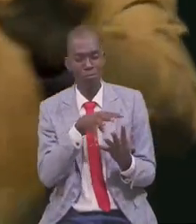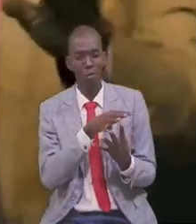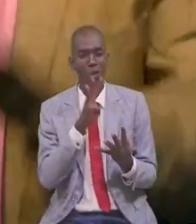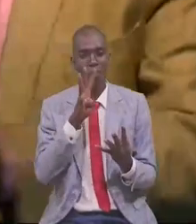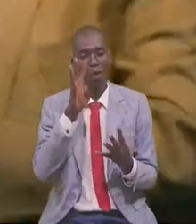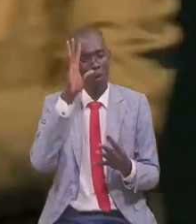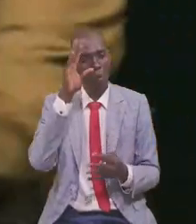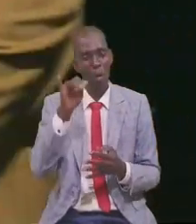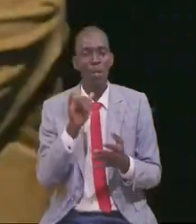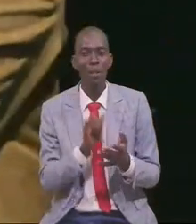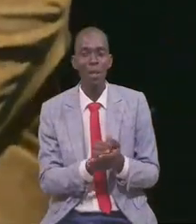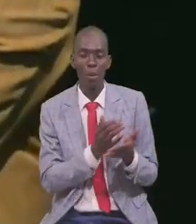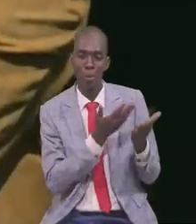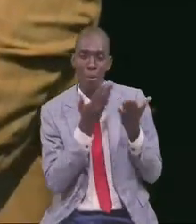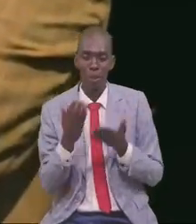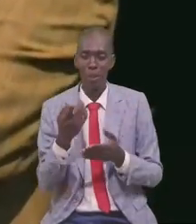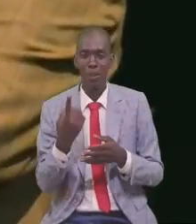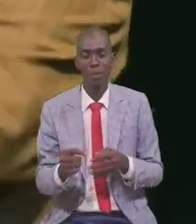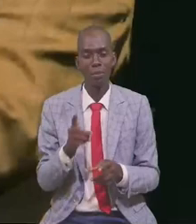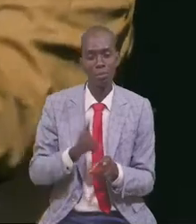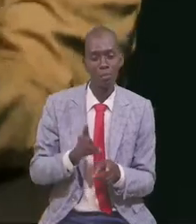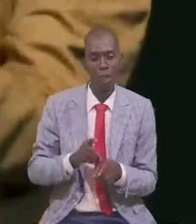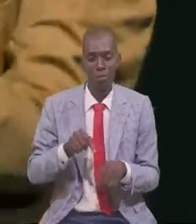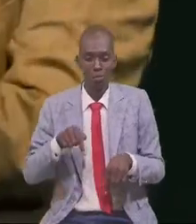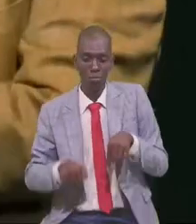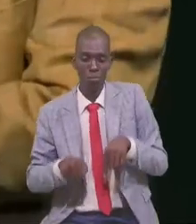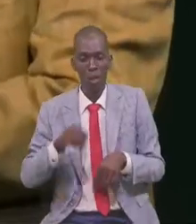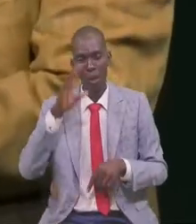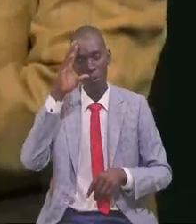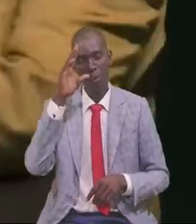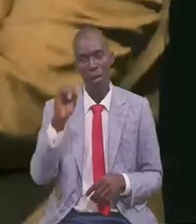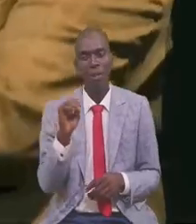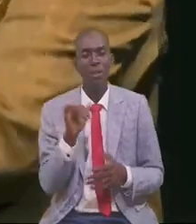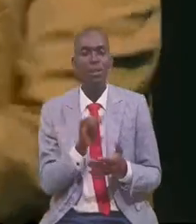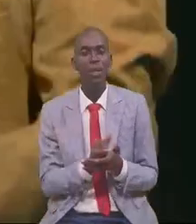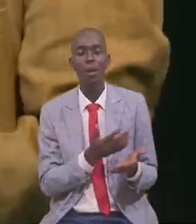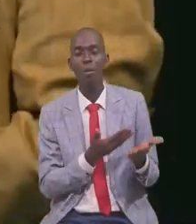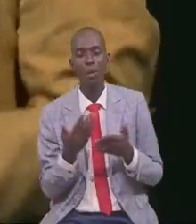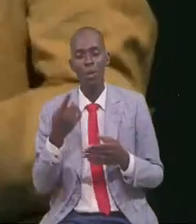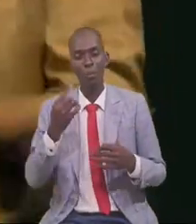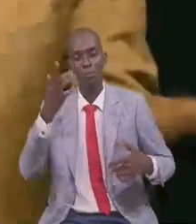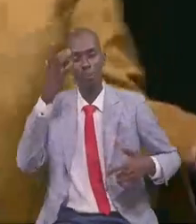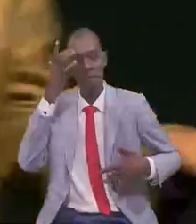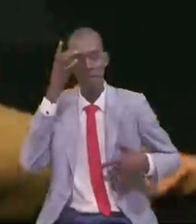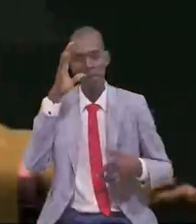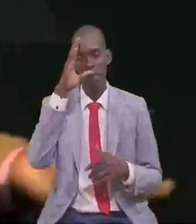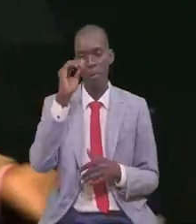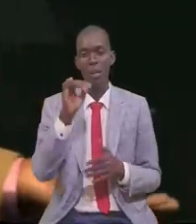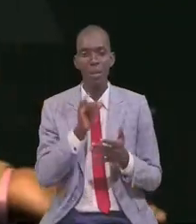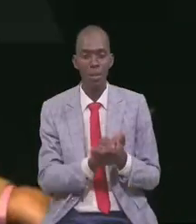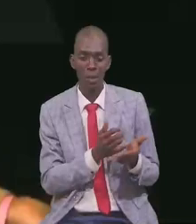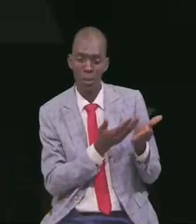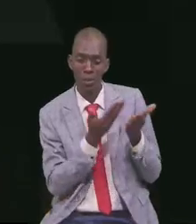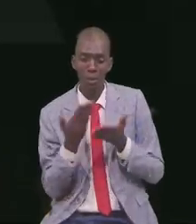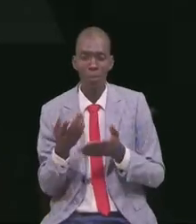ont amené l'homme impotent, qui ont amené cet homme malade, qui ont amené